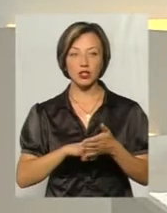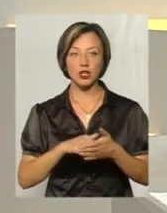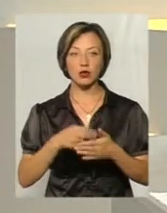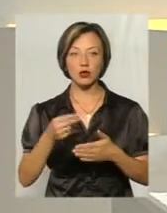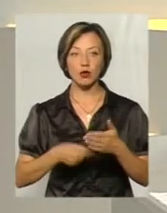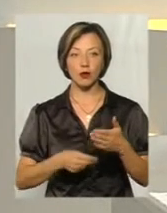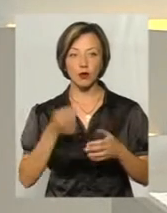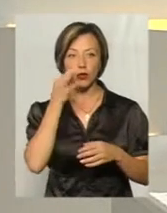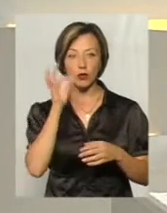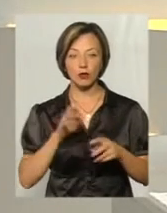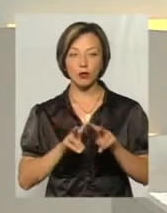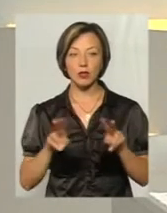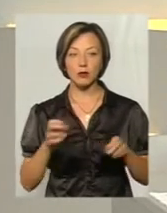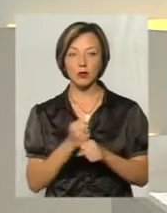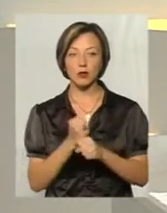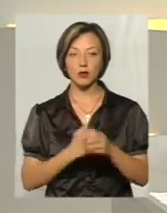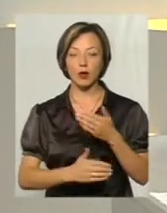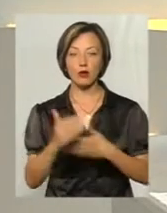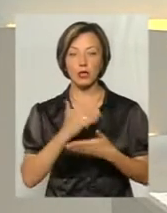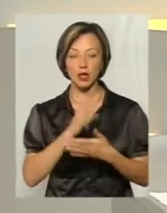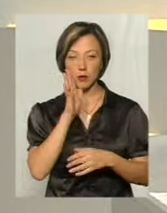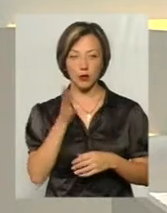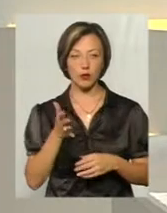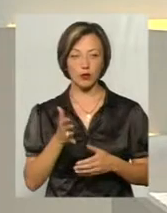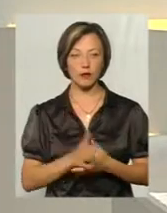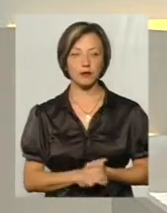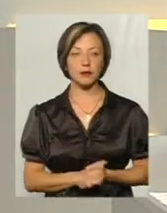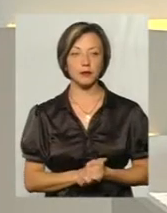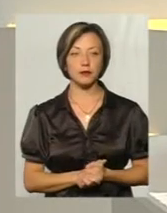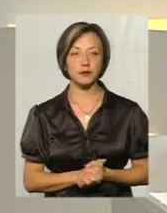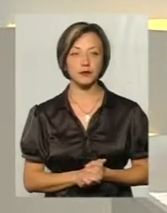досвід подібних робіт за останніх 5 років.